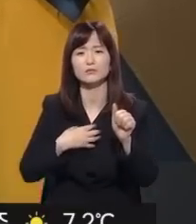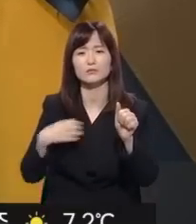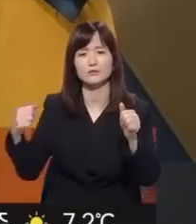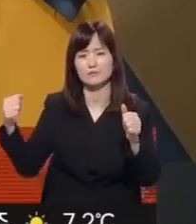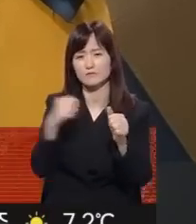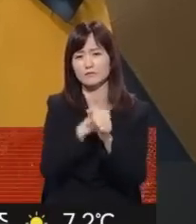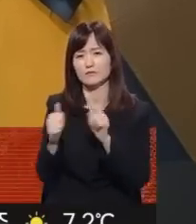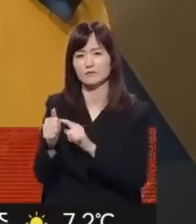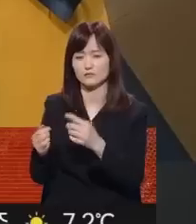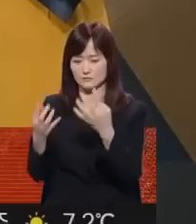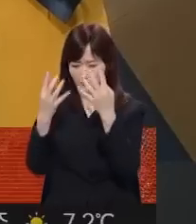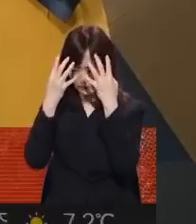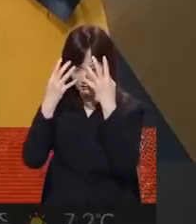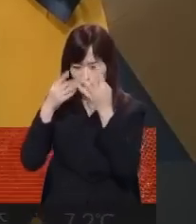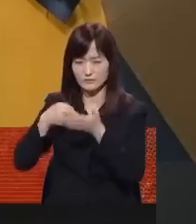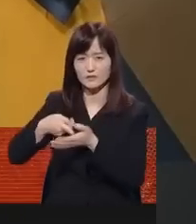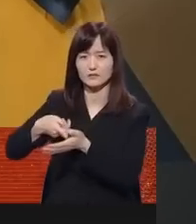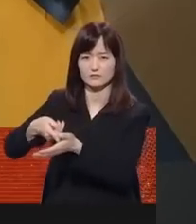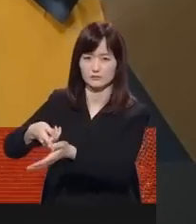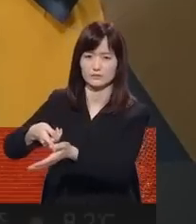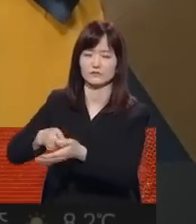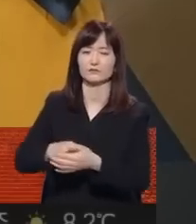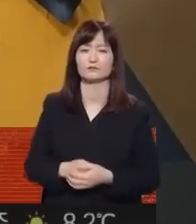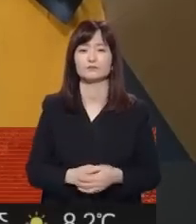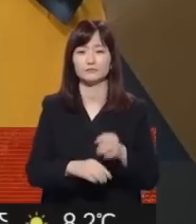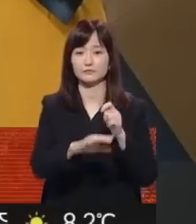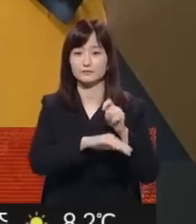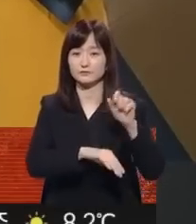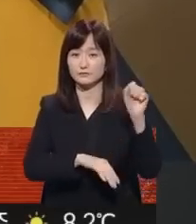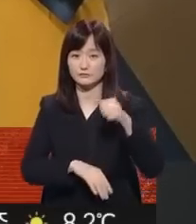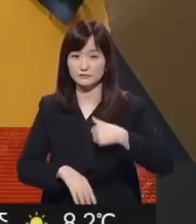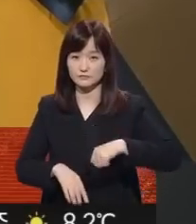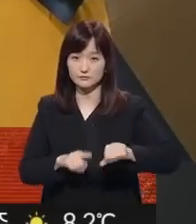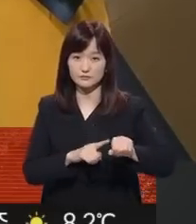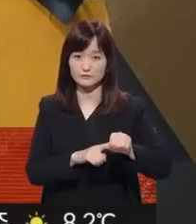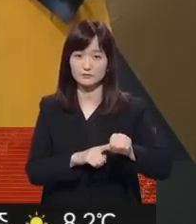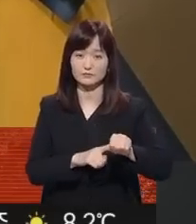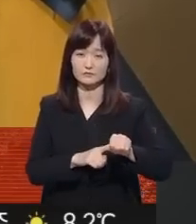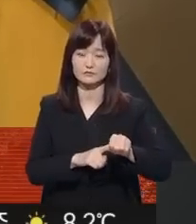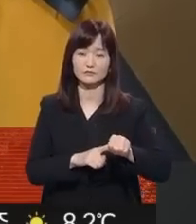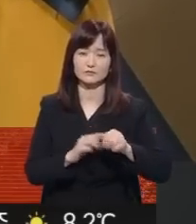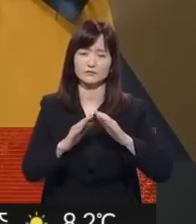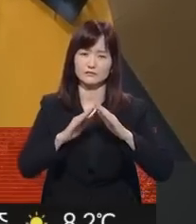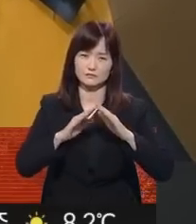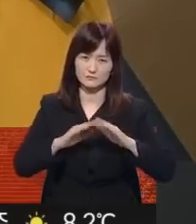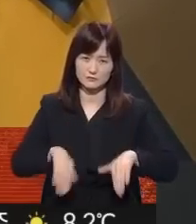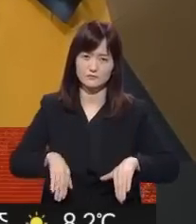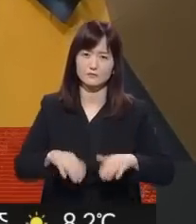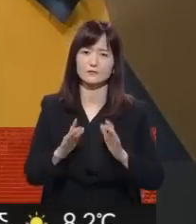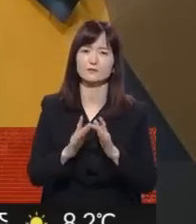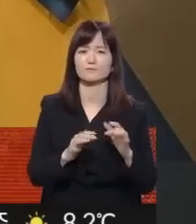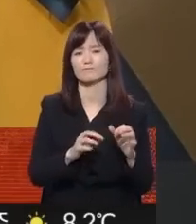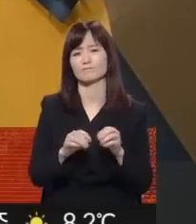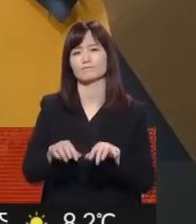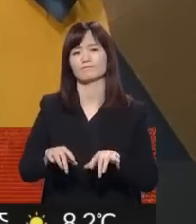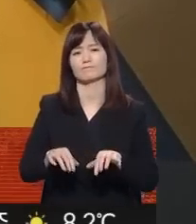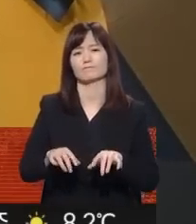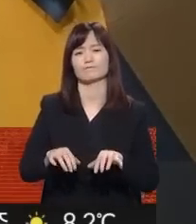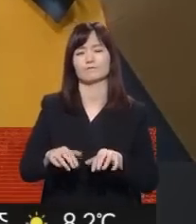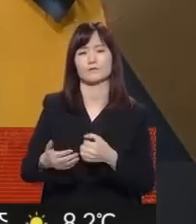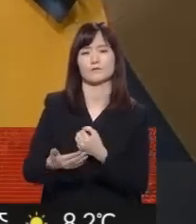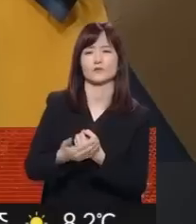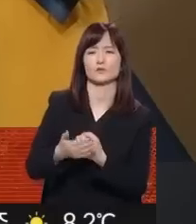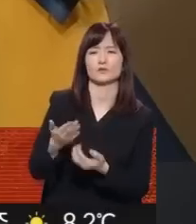남성에게는 징역형이 구형됐습니다 택시기사야들은 업장이 무너진다며 온라인 커뮤니티에 글을